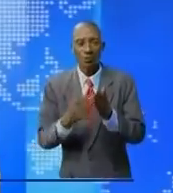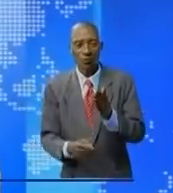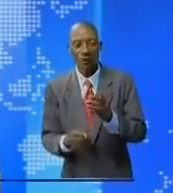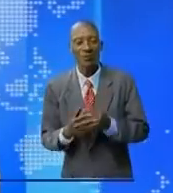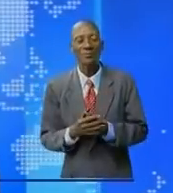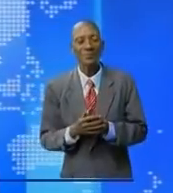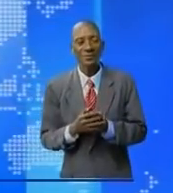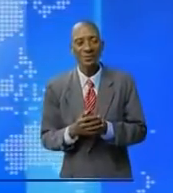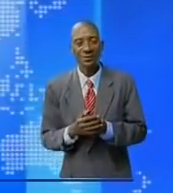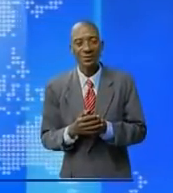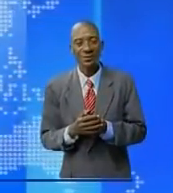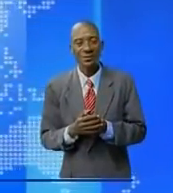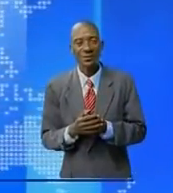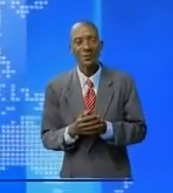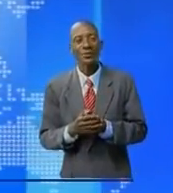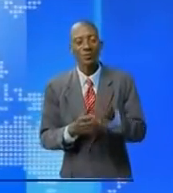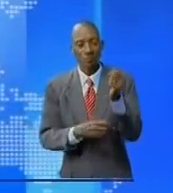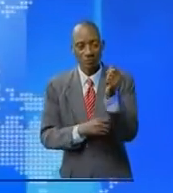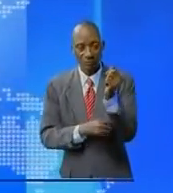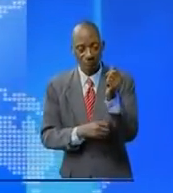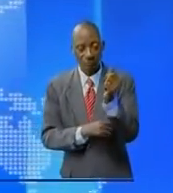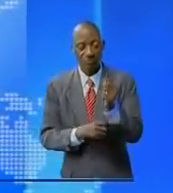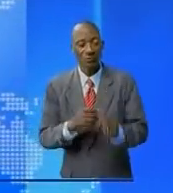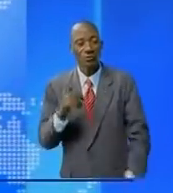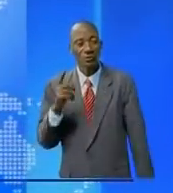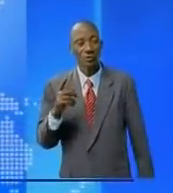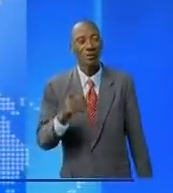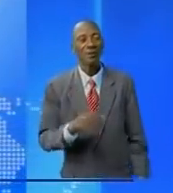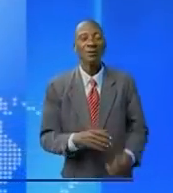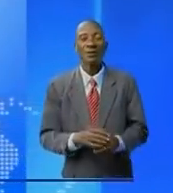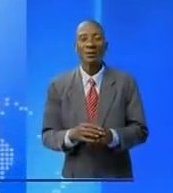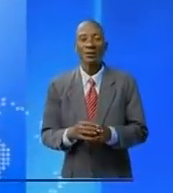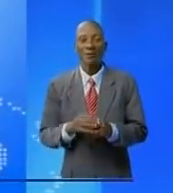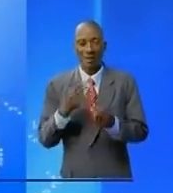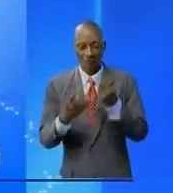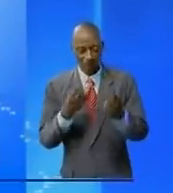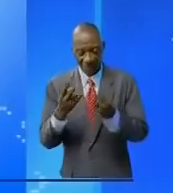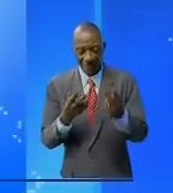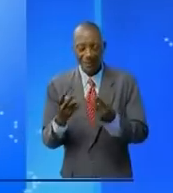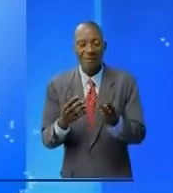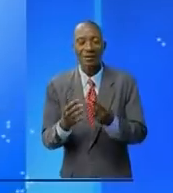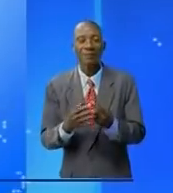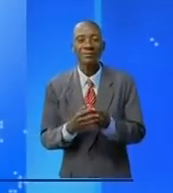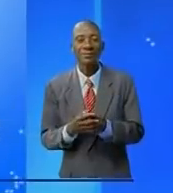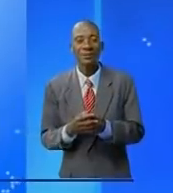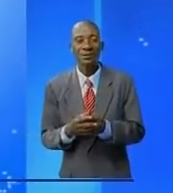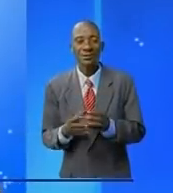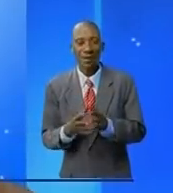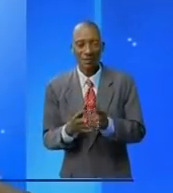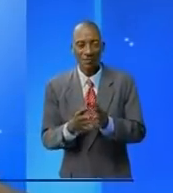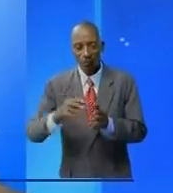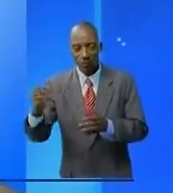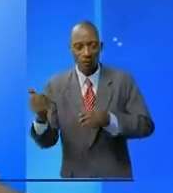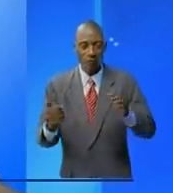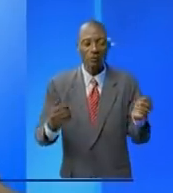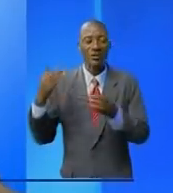la scène internationale. L'Agence nationale pour la promotion des exportations a accompagné les exportateurs congolais